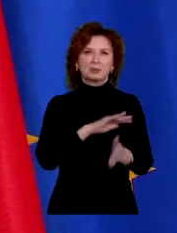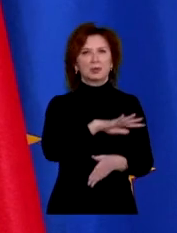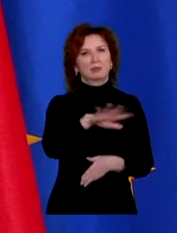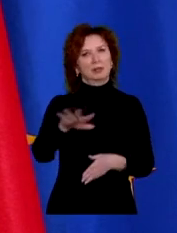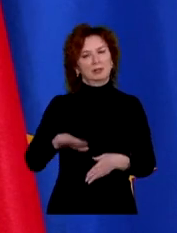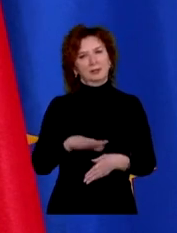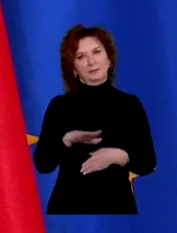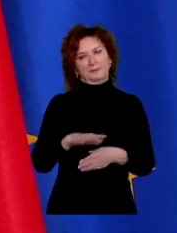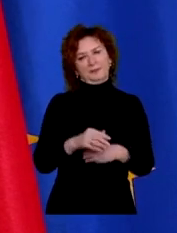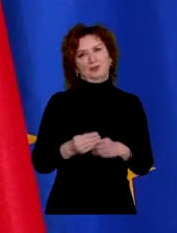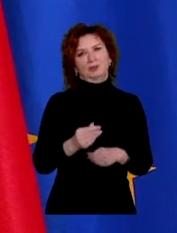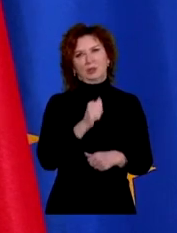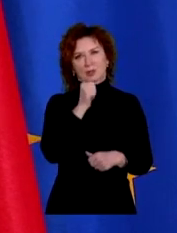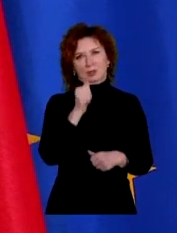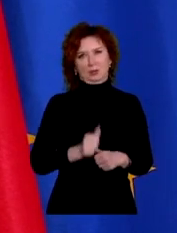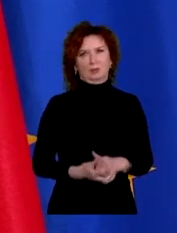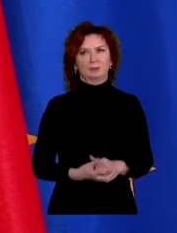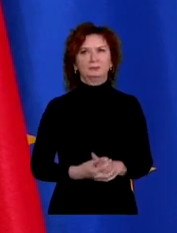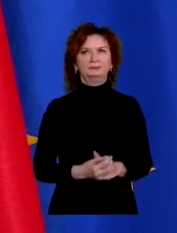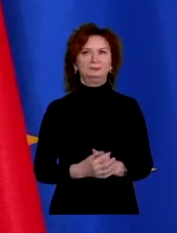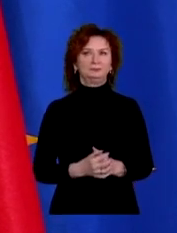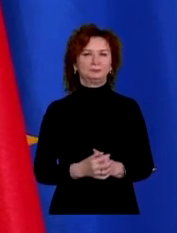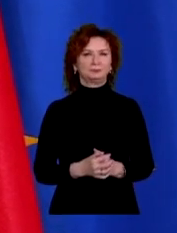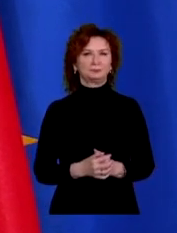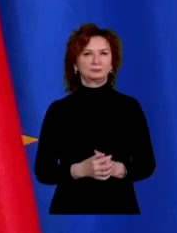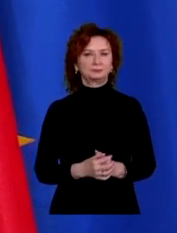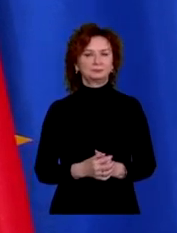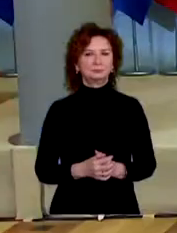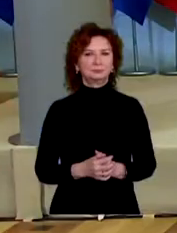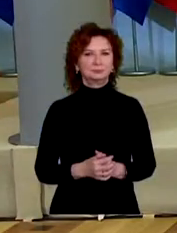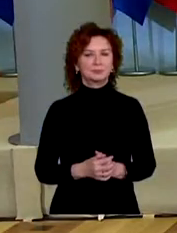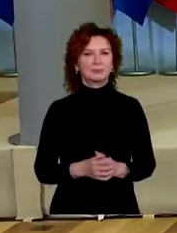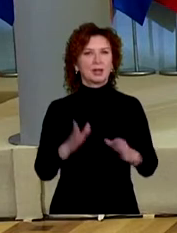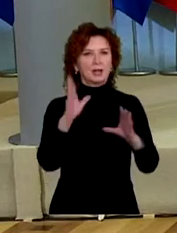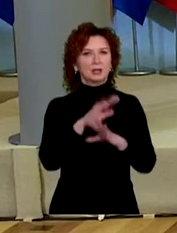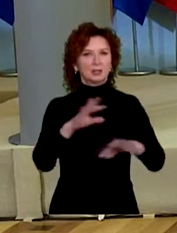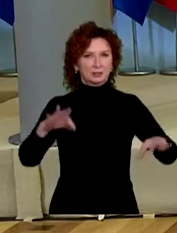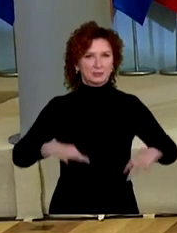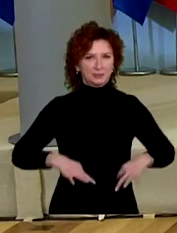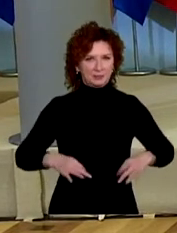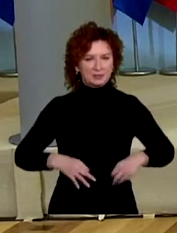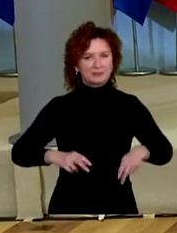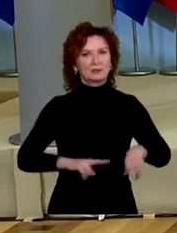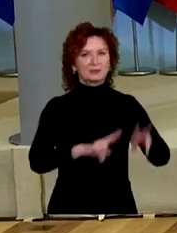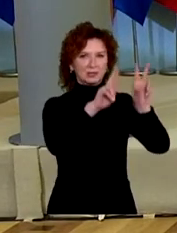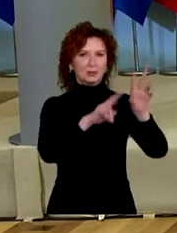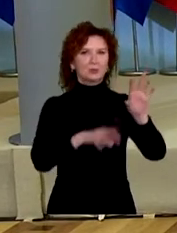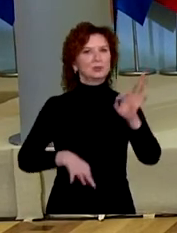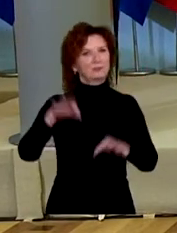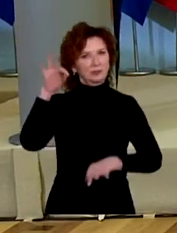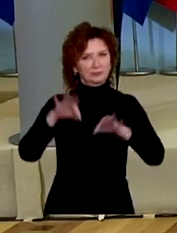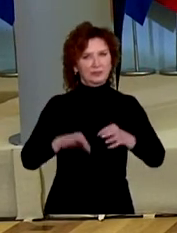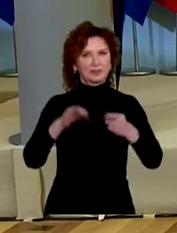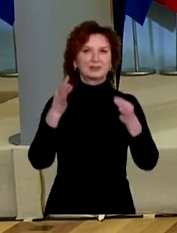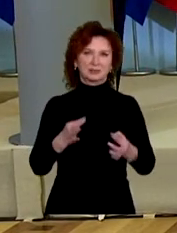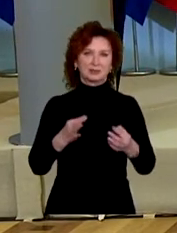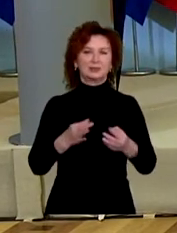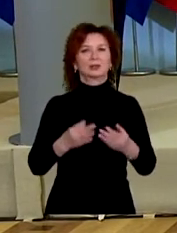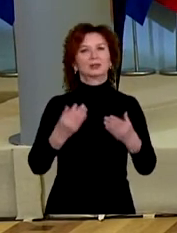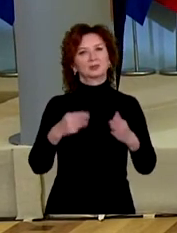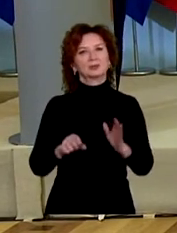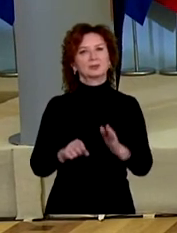się w drugim półroczu na tej kwestii koncentrować. Dziękuję bardzo, panie ministrze. Szanowni państwo, dziękuję bardzo za udział w konferencji. Na tym dzisiaj kończymy. Dziękuję bardzo.